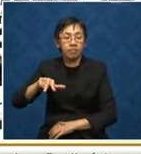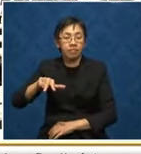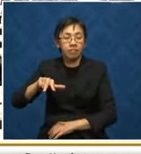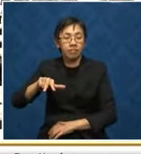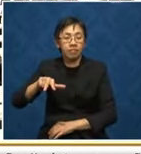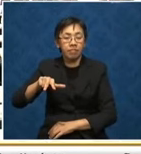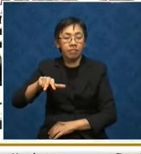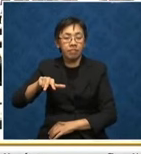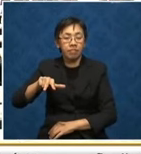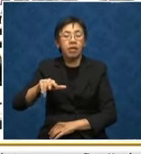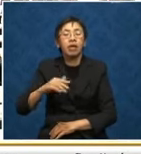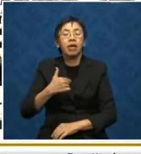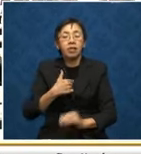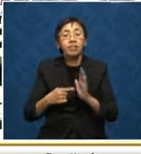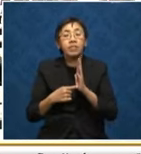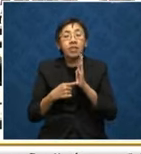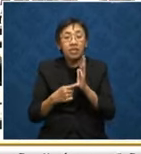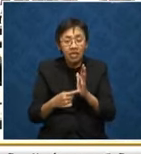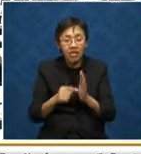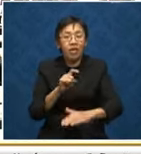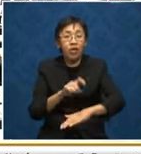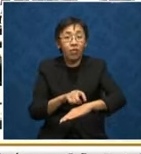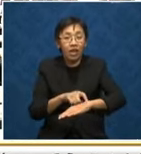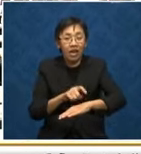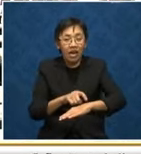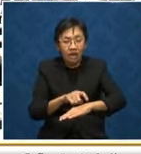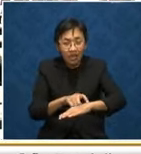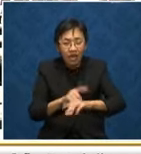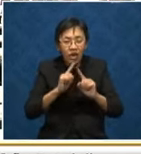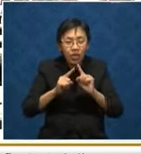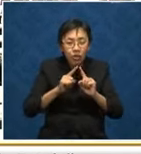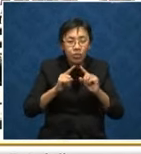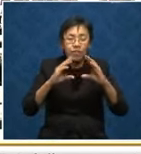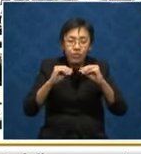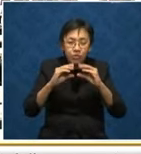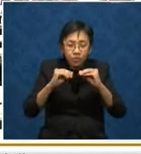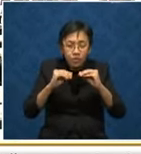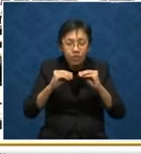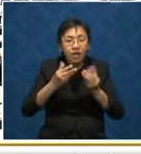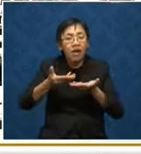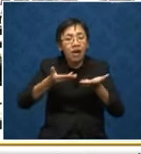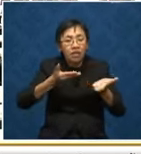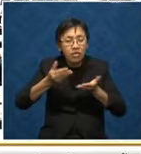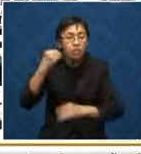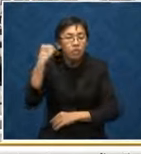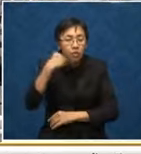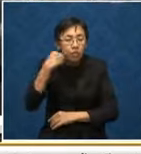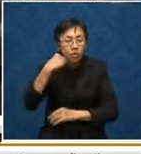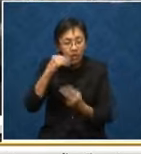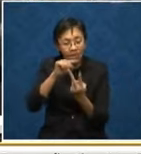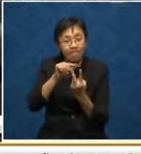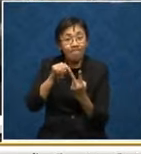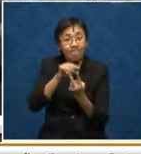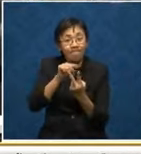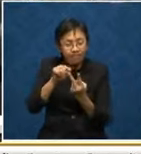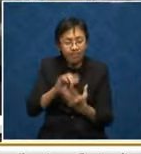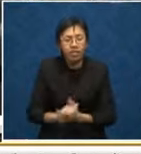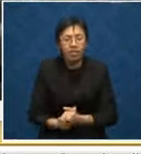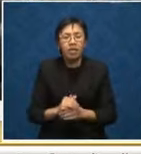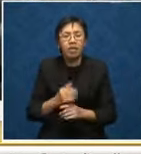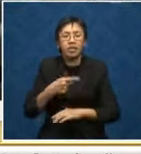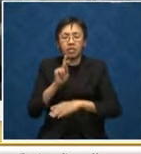ต่อข้อเสนอในเรื่องของกรอบเวลาในการประชุมในแต่ละวันเนี่ยนะครับระหว่างที่ท่านประธาน